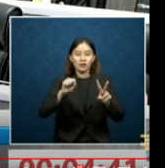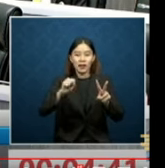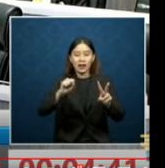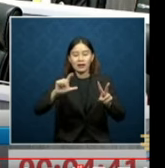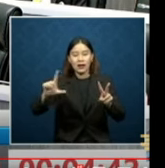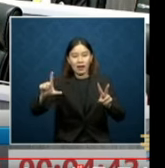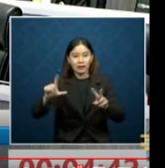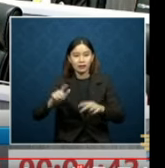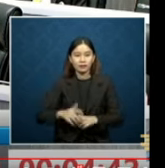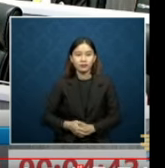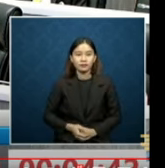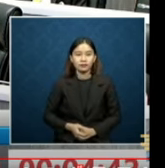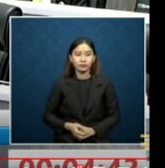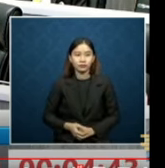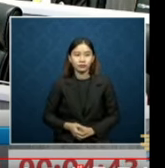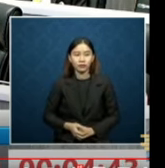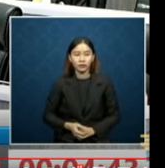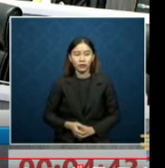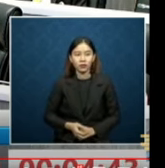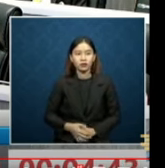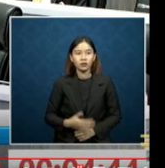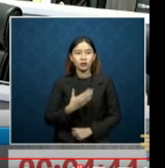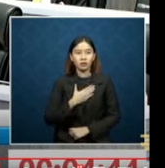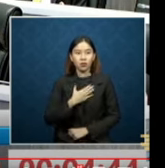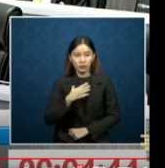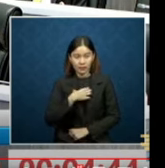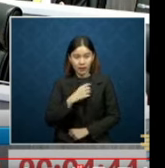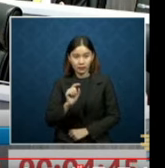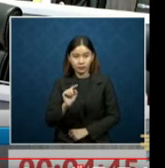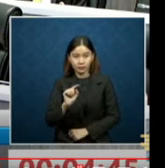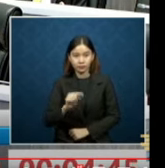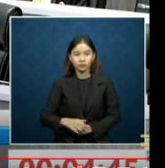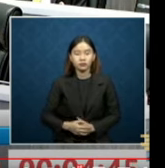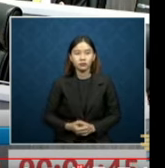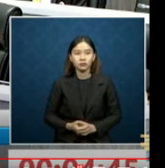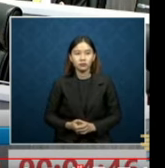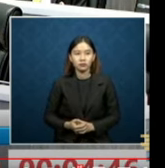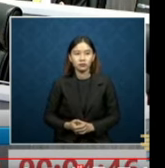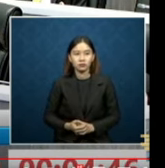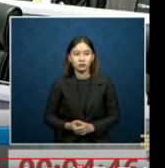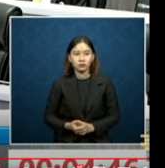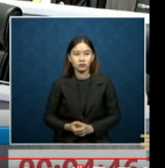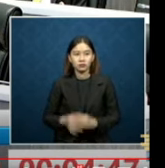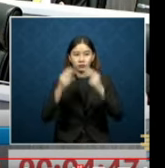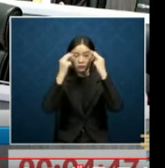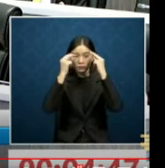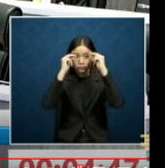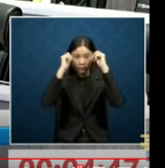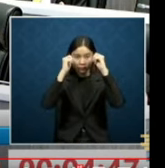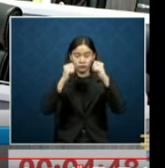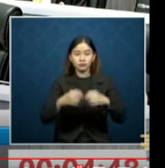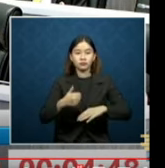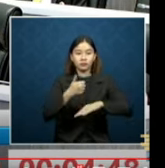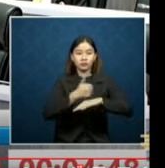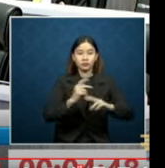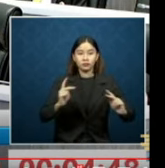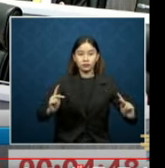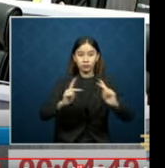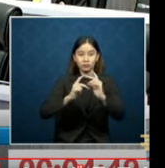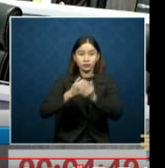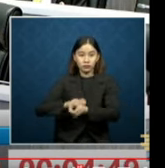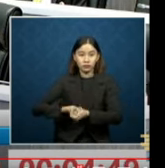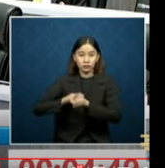บาทผมก็อยากจะให้ท ท่านนายกกับท่านรัฐมนตรีเกษตรว่